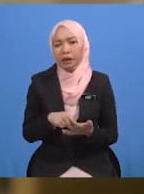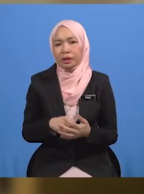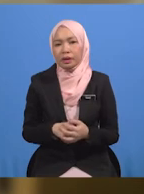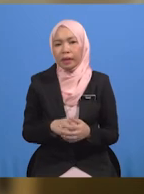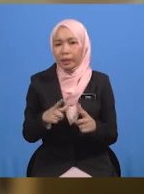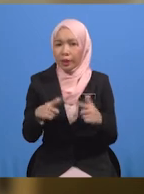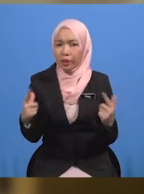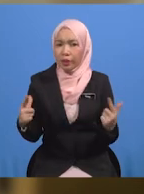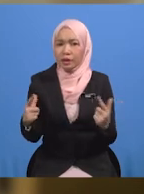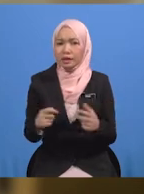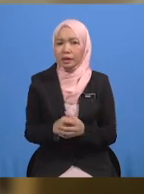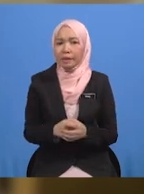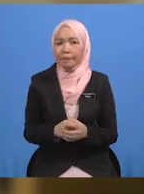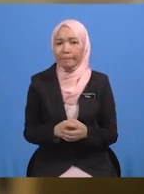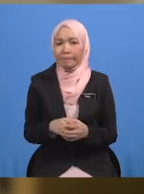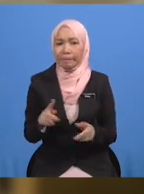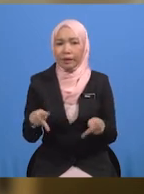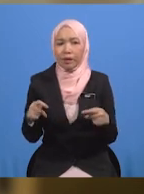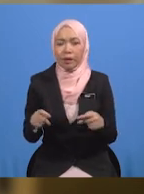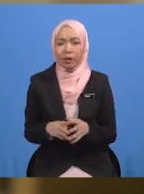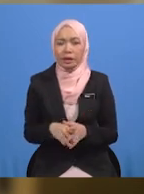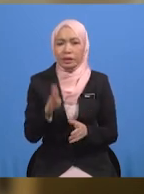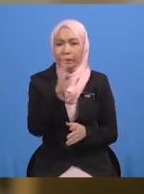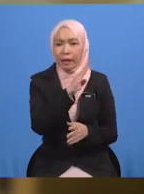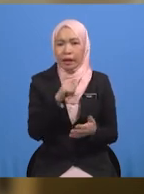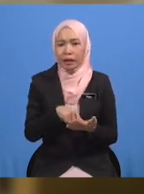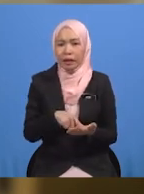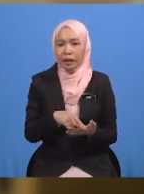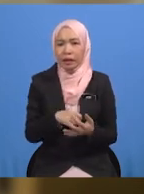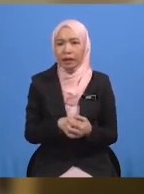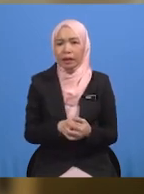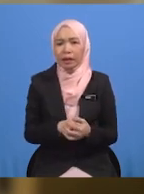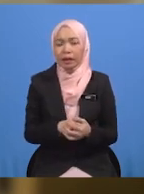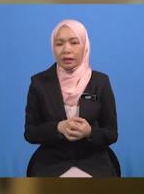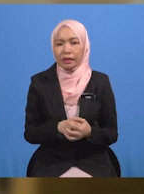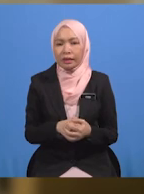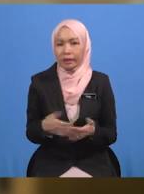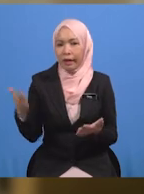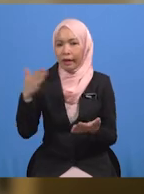Perluasan kuasa barat semakin rancak dengan pembukaan Terusan Suez pada tahun